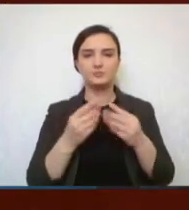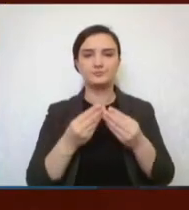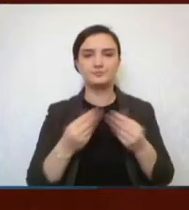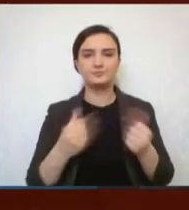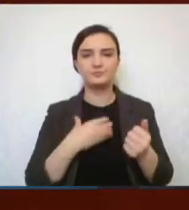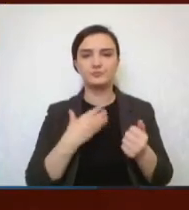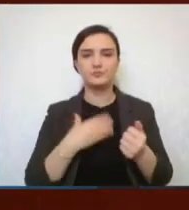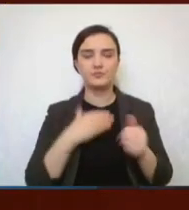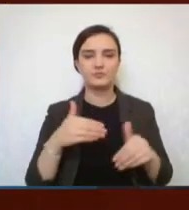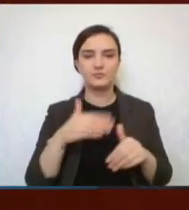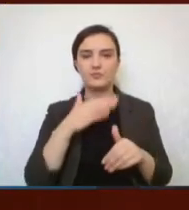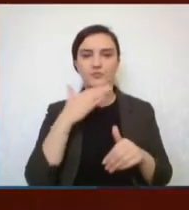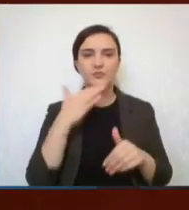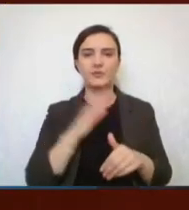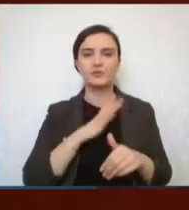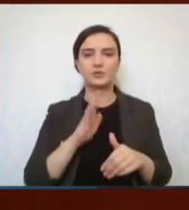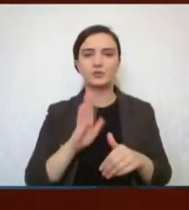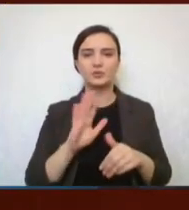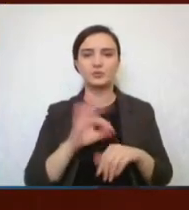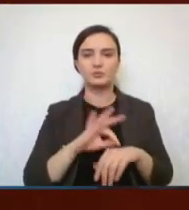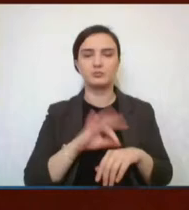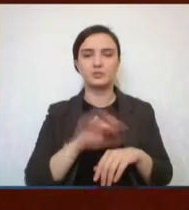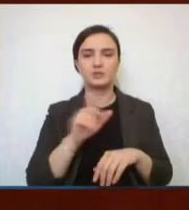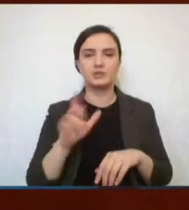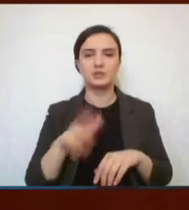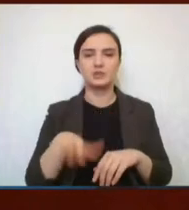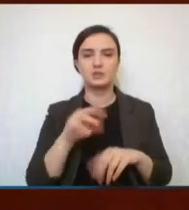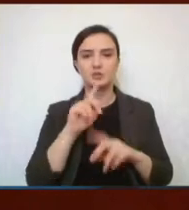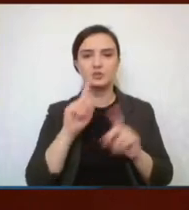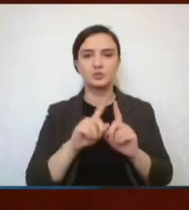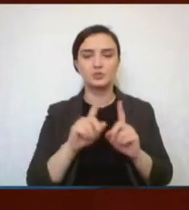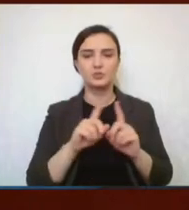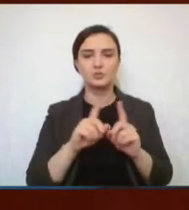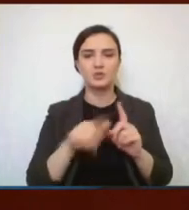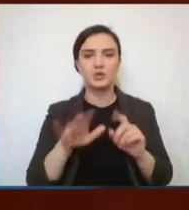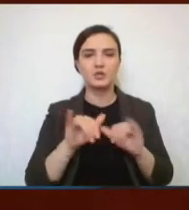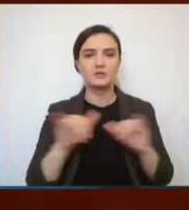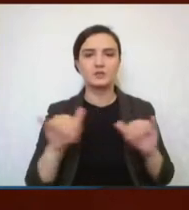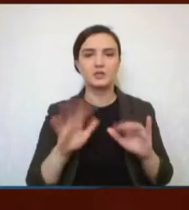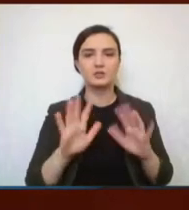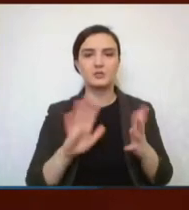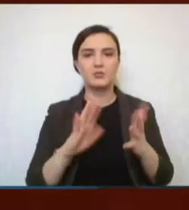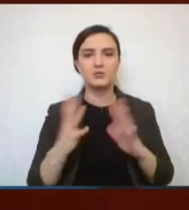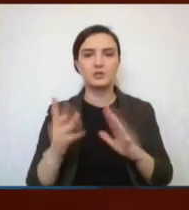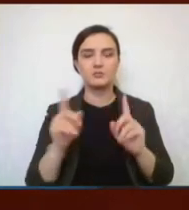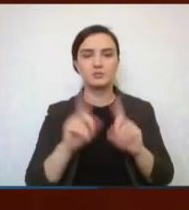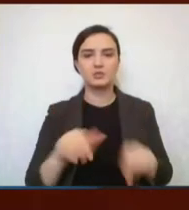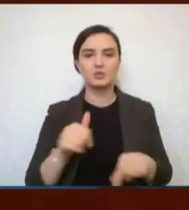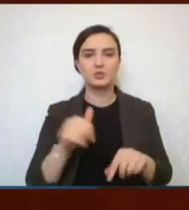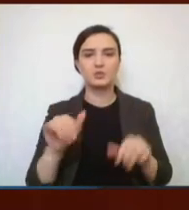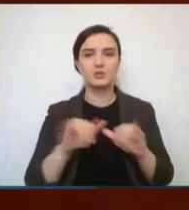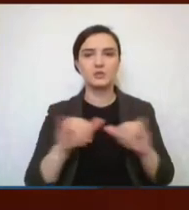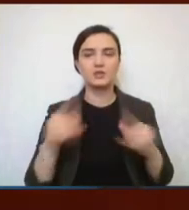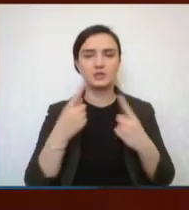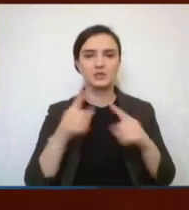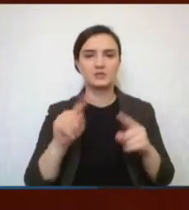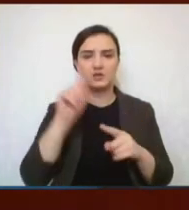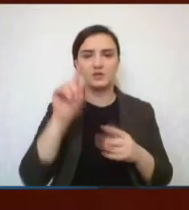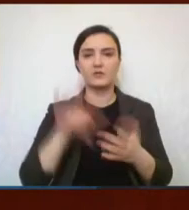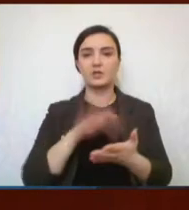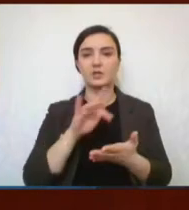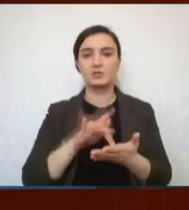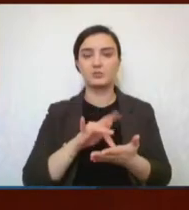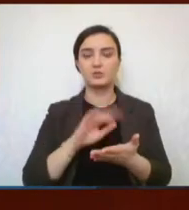ბევრი პაციენტი, თითქოს არ განვითარდა მოვლენები ისე როგორც განვითარდა სხვა ქვეყნებში და ზაფხული